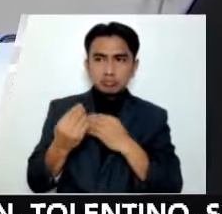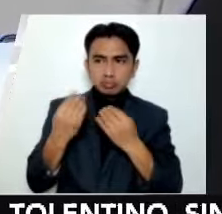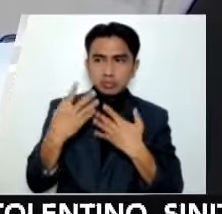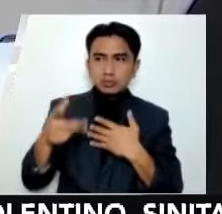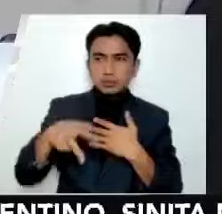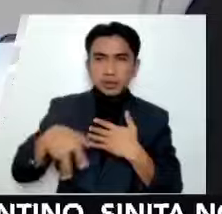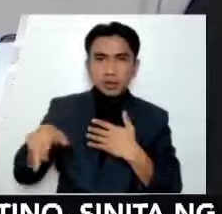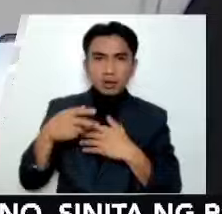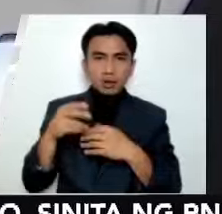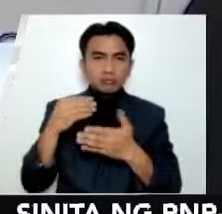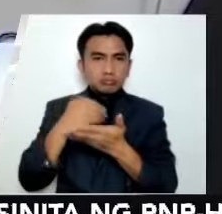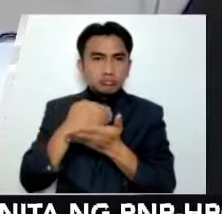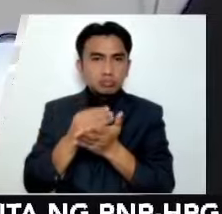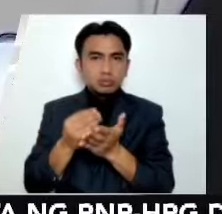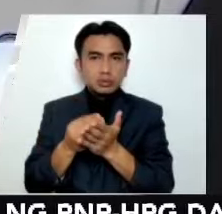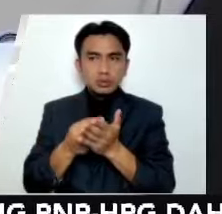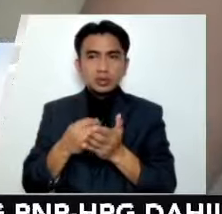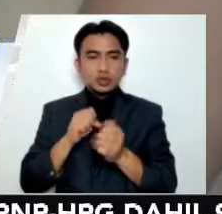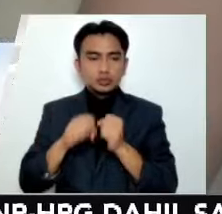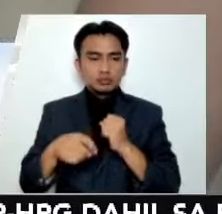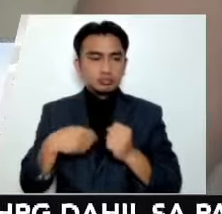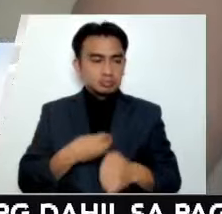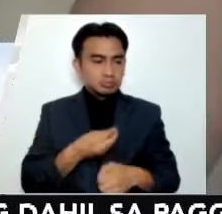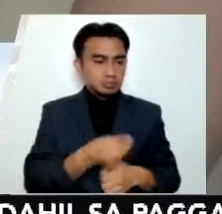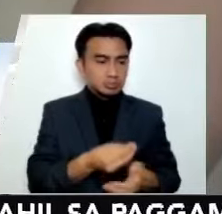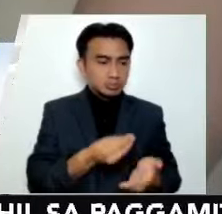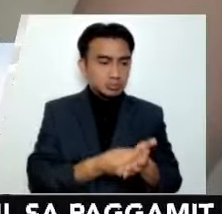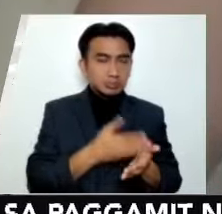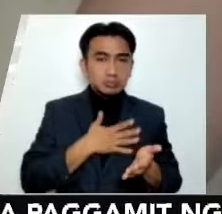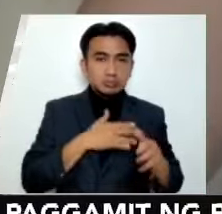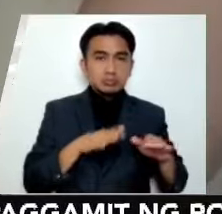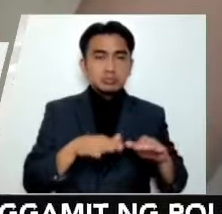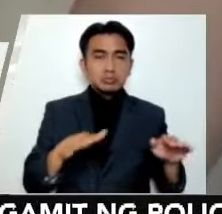anak ko. Magbagong buhay. Hindi po